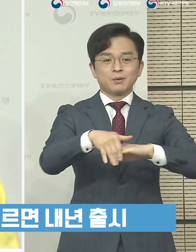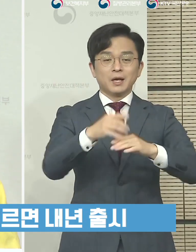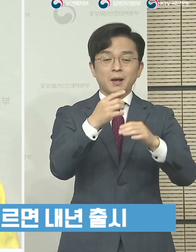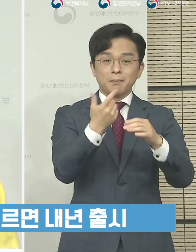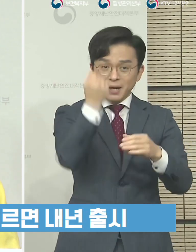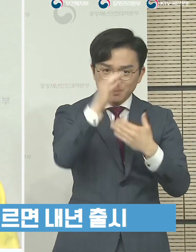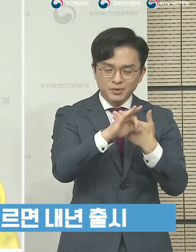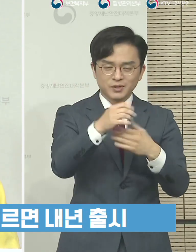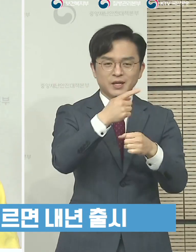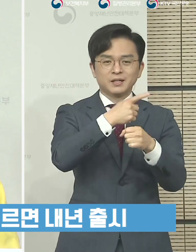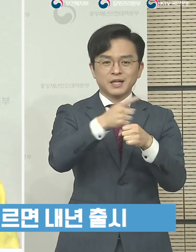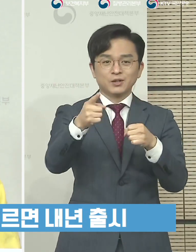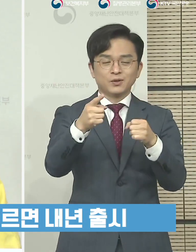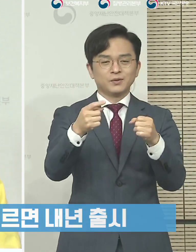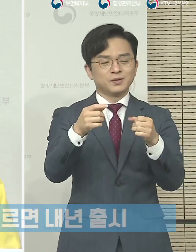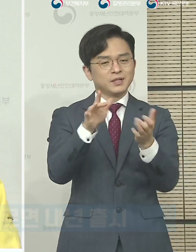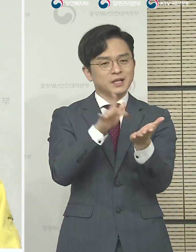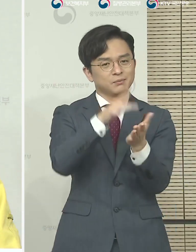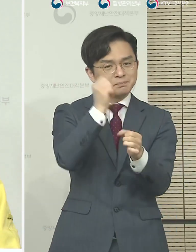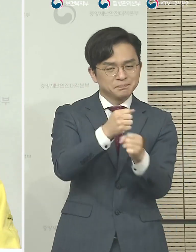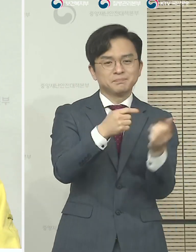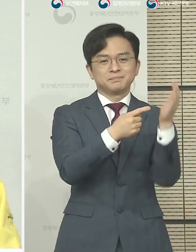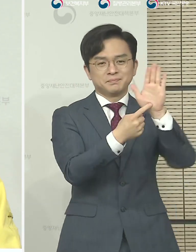내년 중으로 출시가 가능할 것입니다.